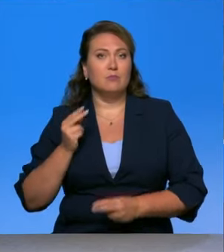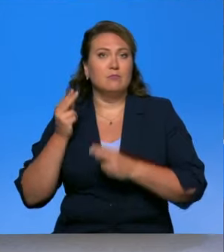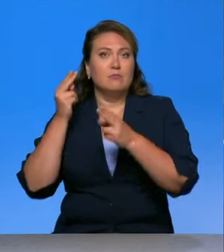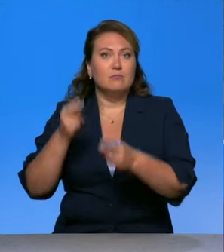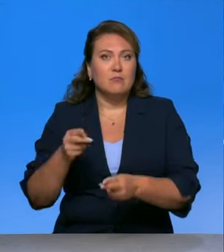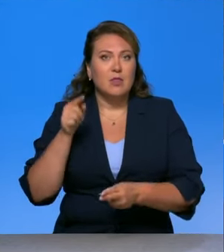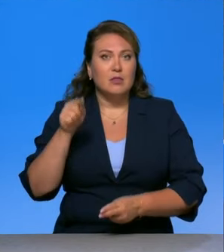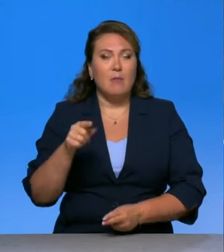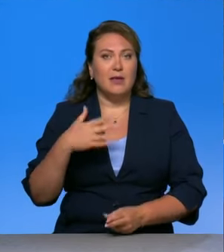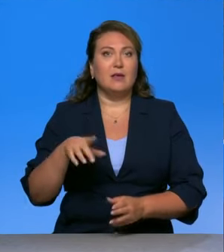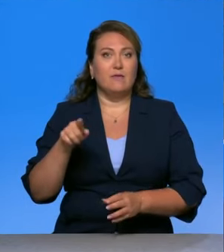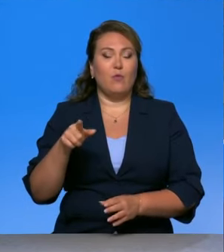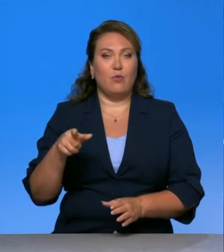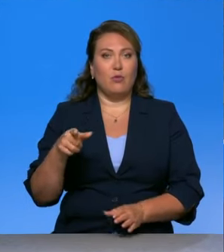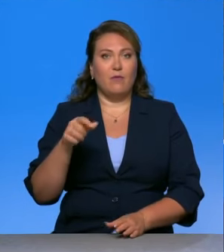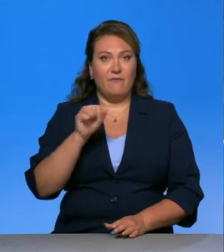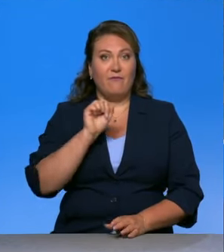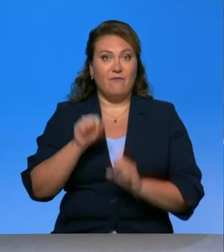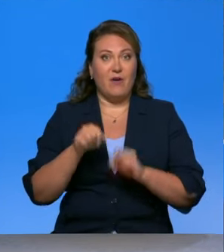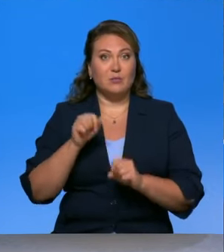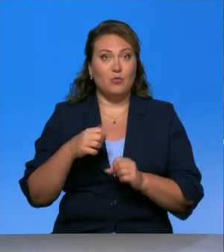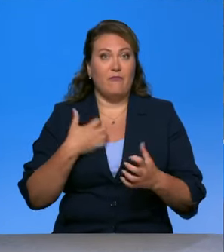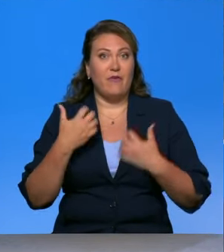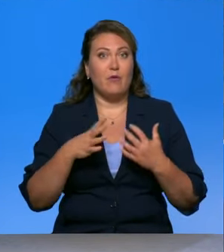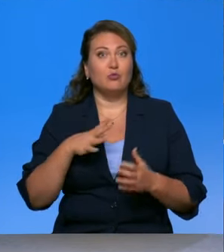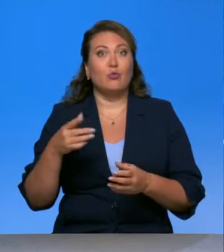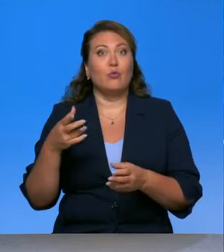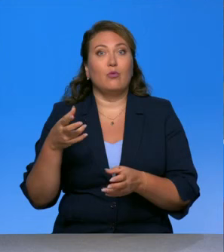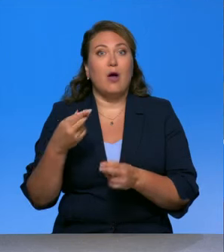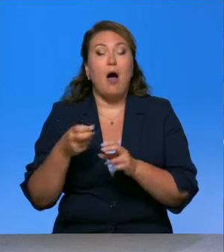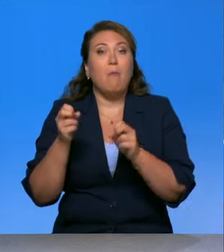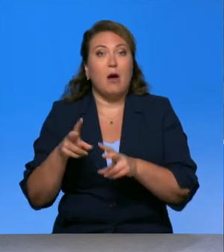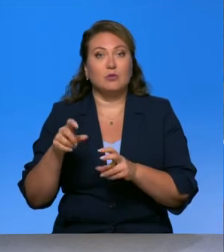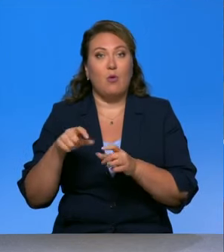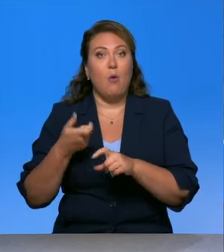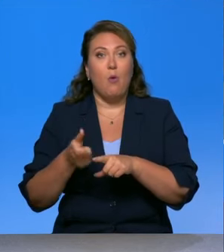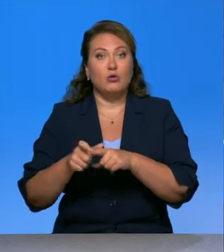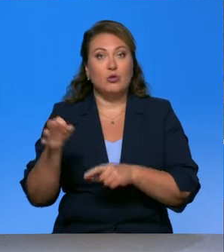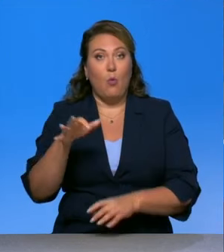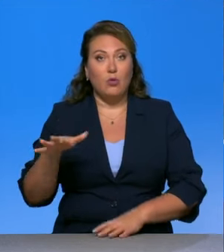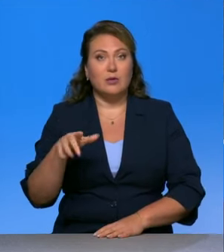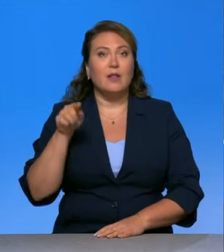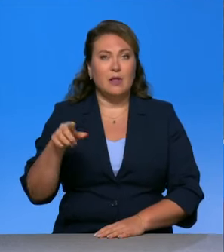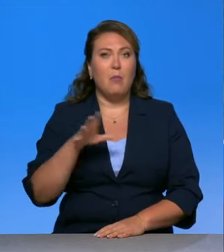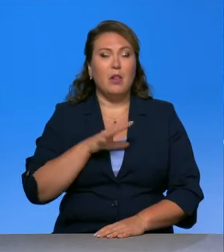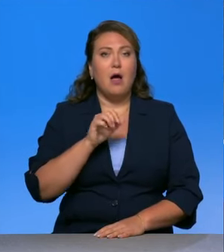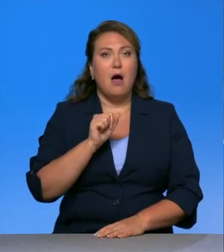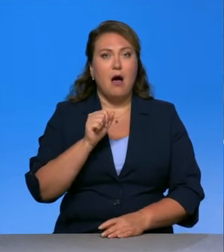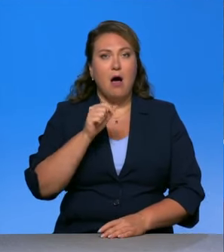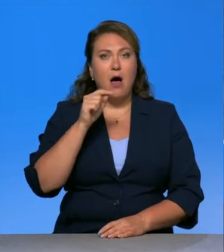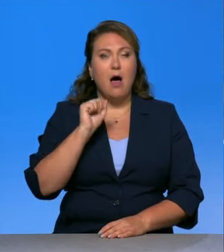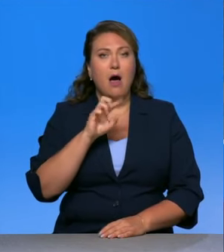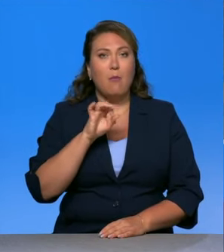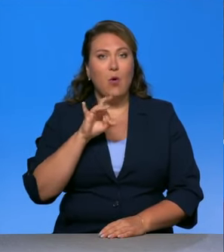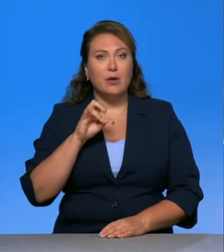кука? Ну почти, где-то рядом, да? Рядом? Да, вообще аборигены съедали и кука, и других, в том числе и Магеллана, да,